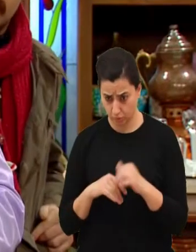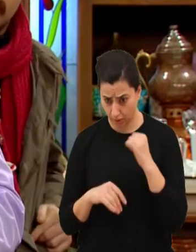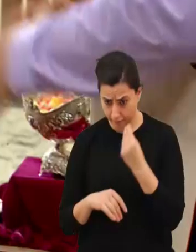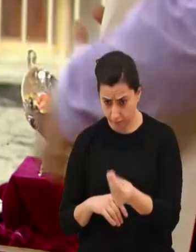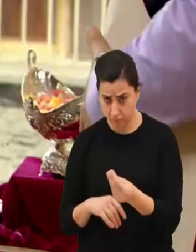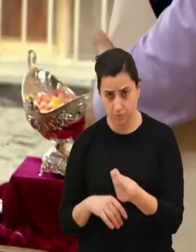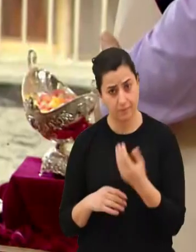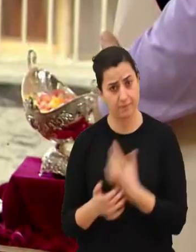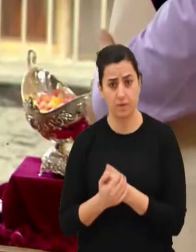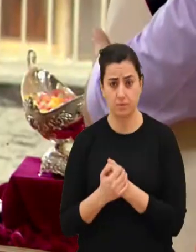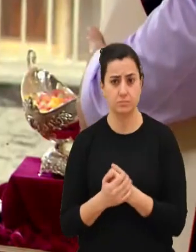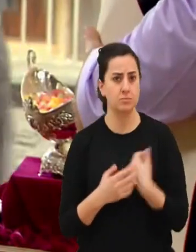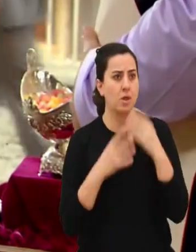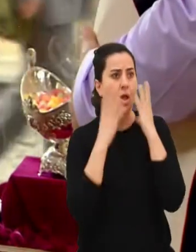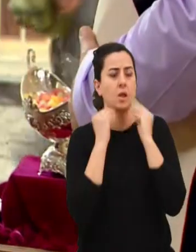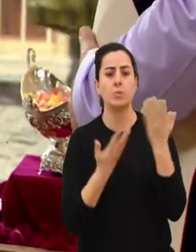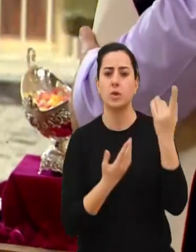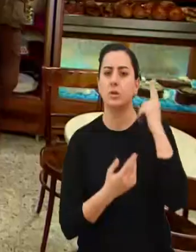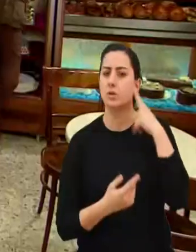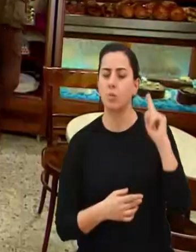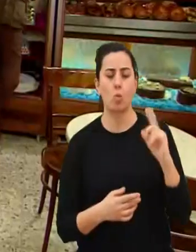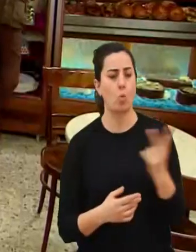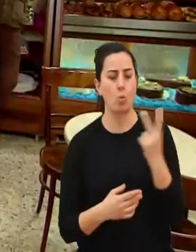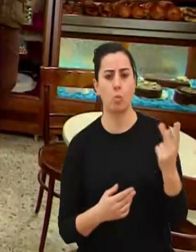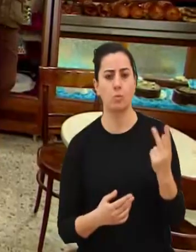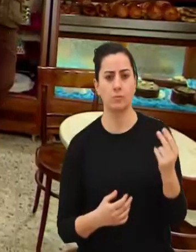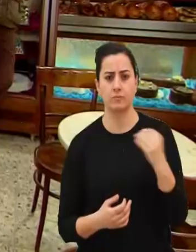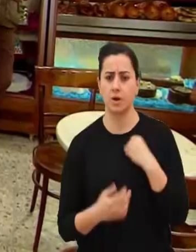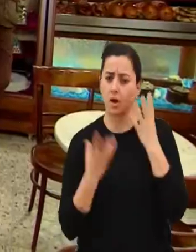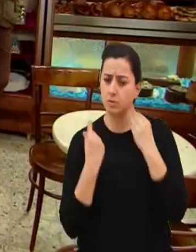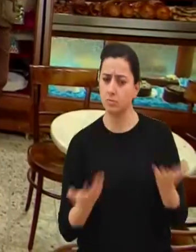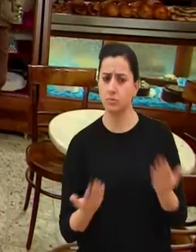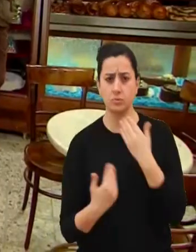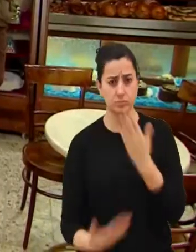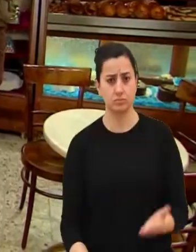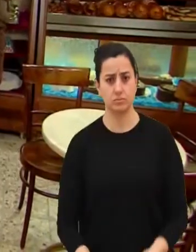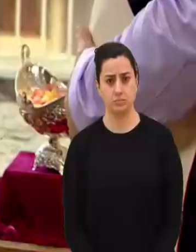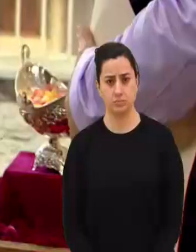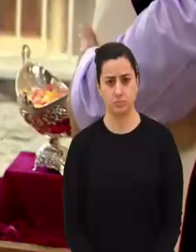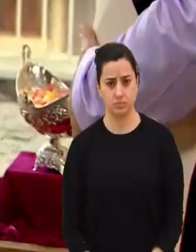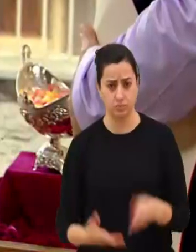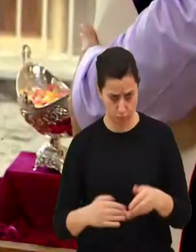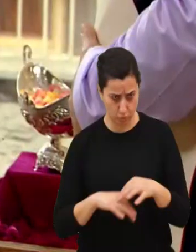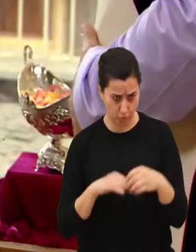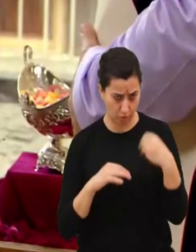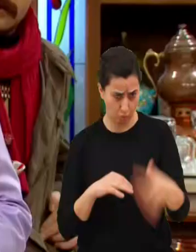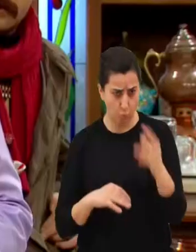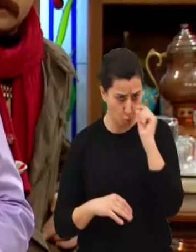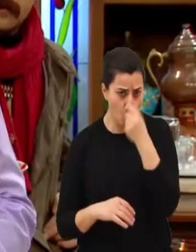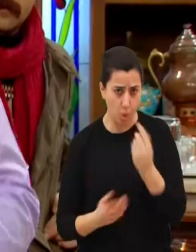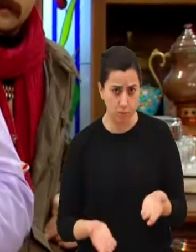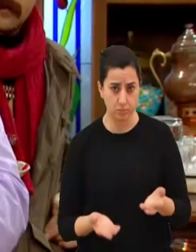verdi. Vah vah. Hiç anlamadan dinlemeden hem de. Böyle bir şey var mı ya? Böyle bir şey olabilir mi? Bu kadar kolay mı ya nişan